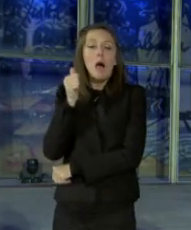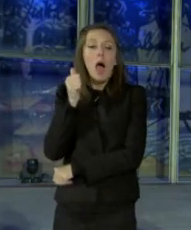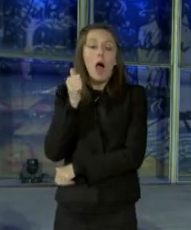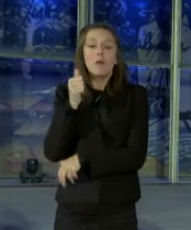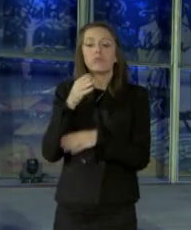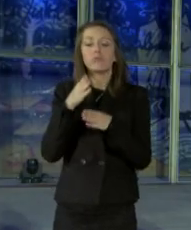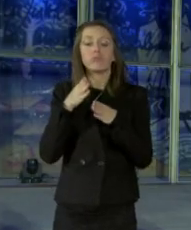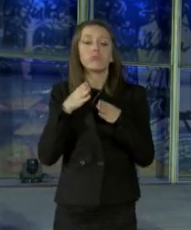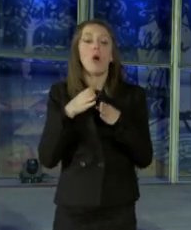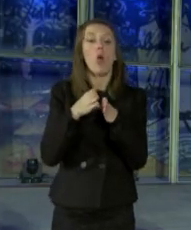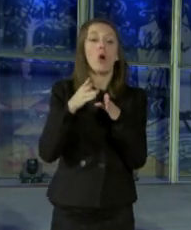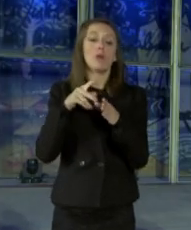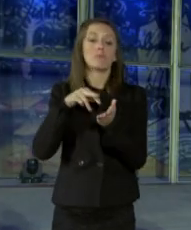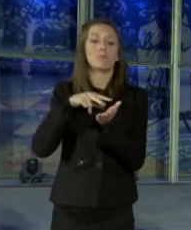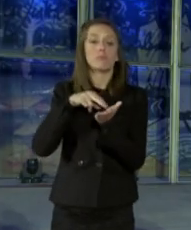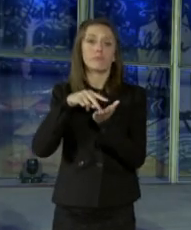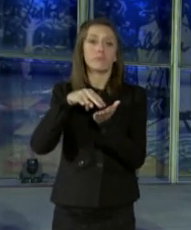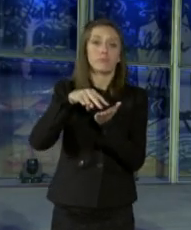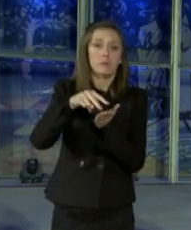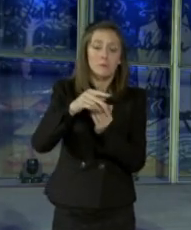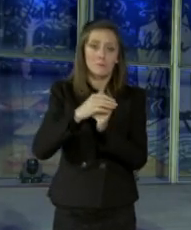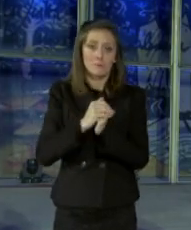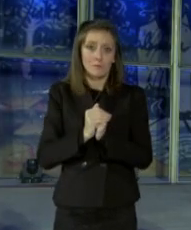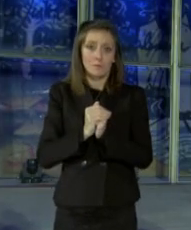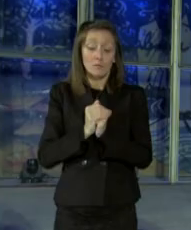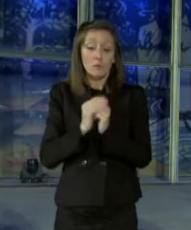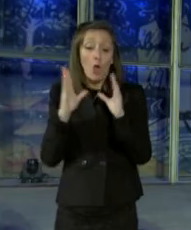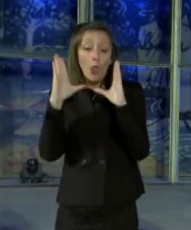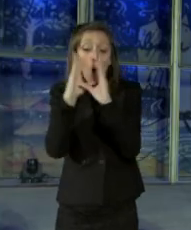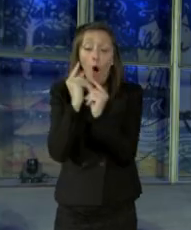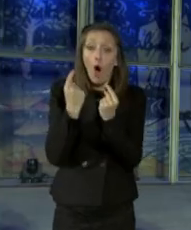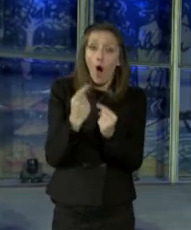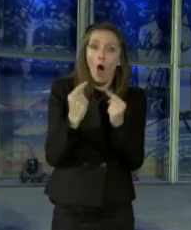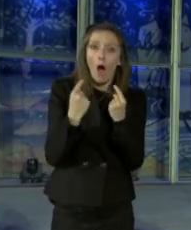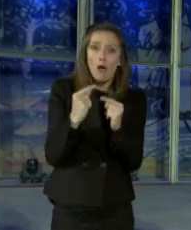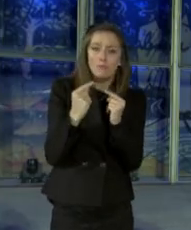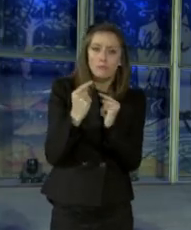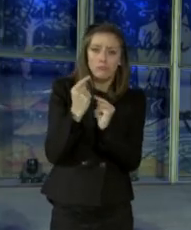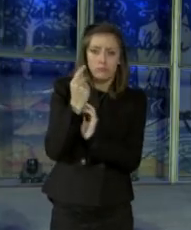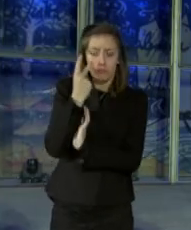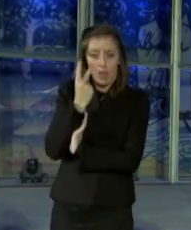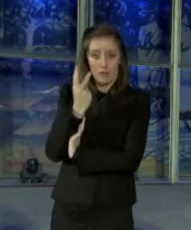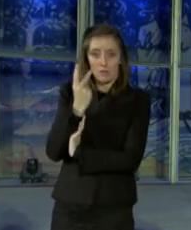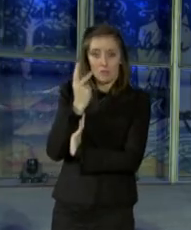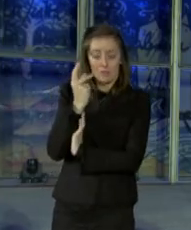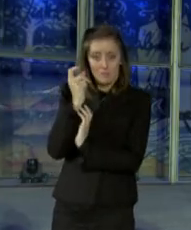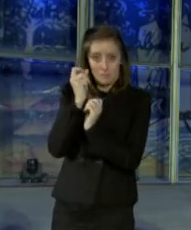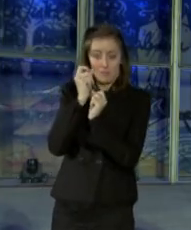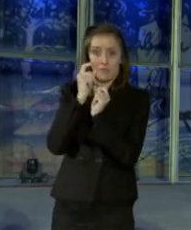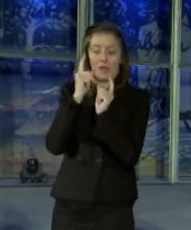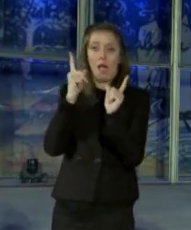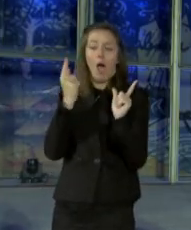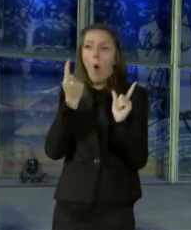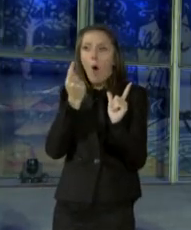quattro passi per il corridoio quella notte notai con mia grande meraviglia